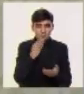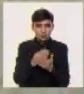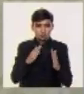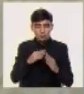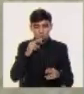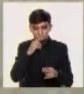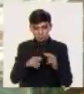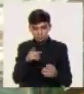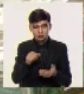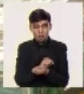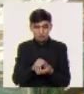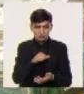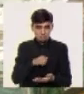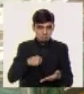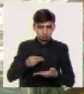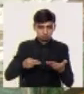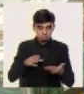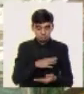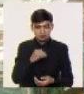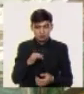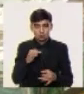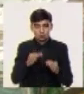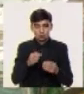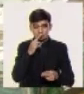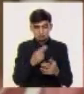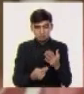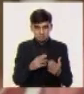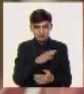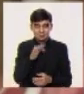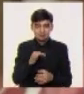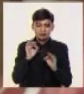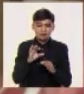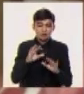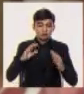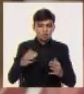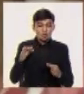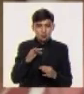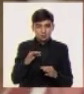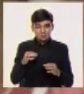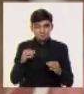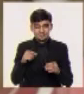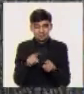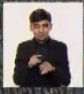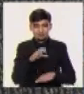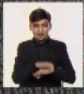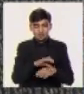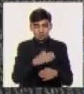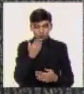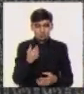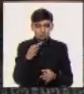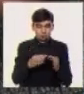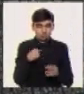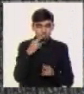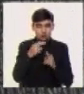жилья, подписывали документы добровольно, и поэтому суды проиграли. Он также предупредил, что в случае недостоверных сведений будет обращаться в